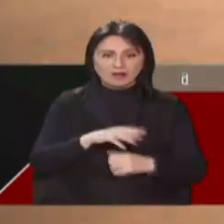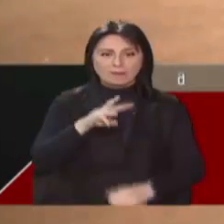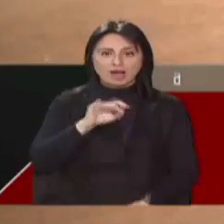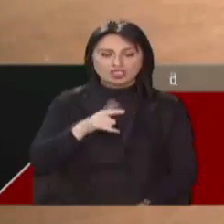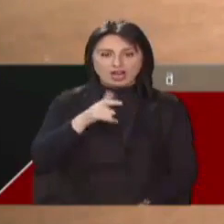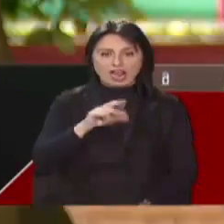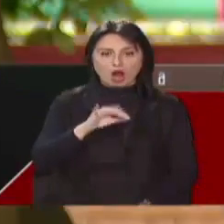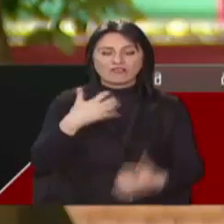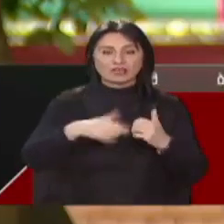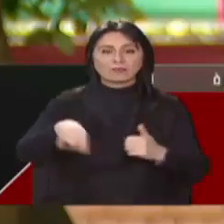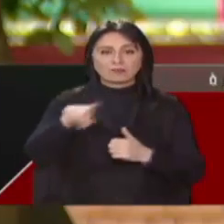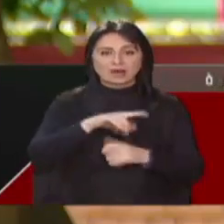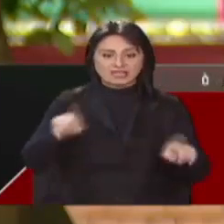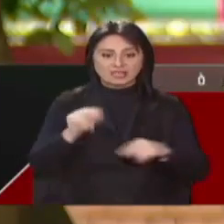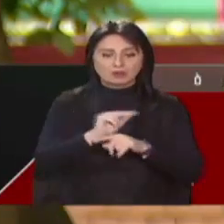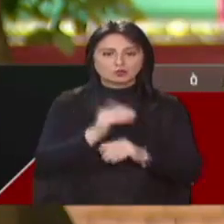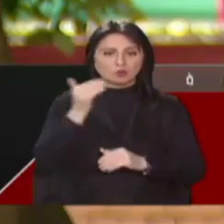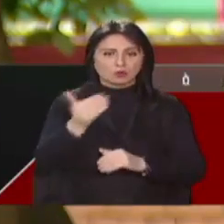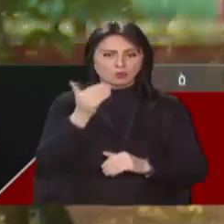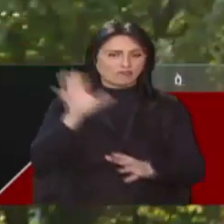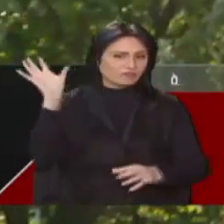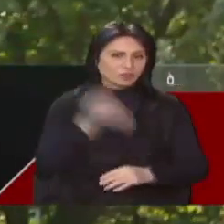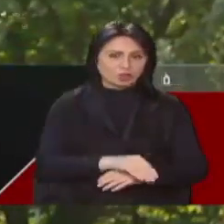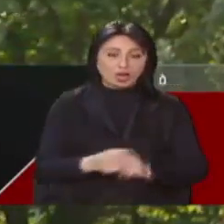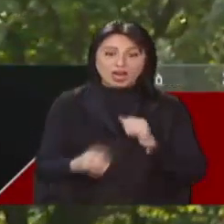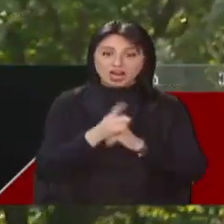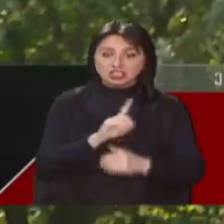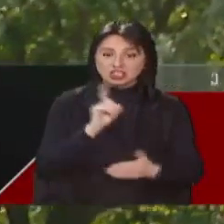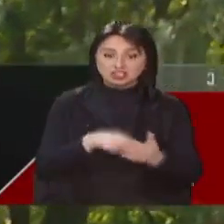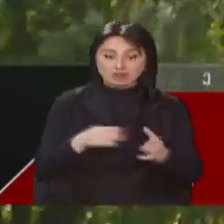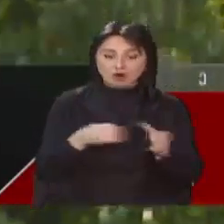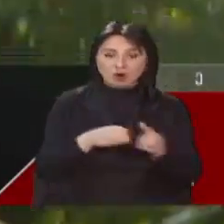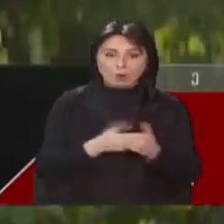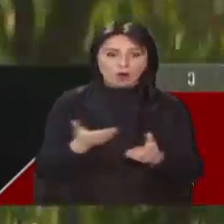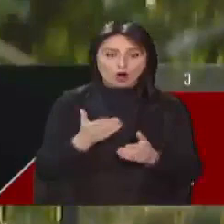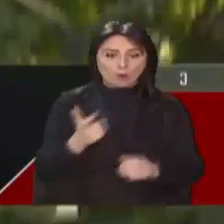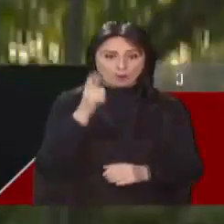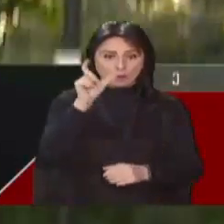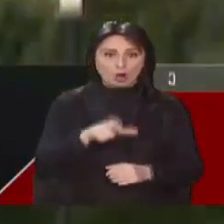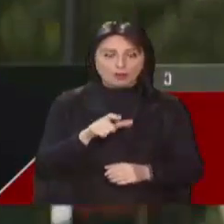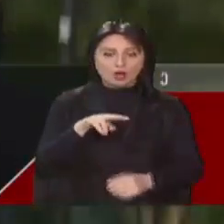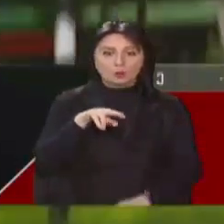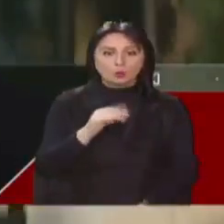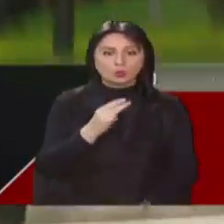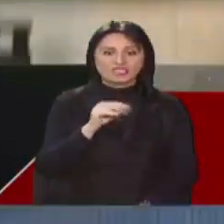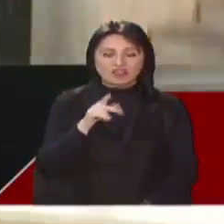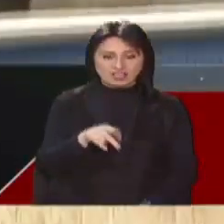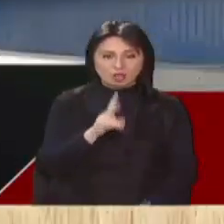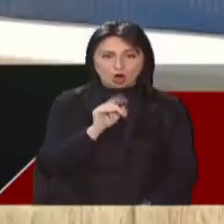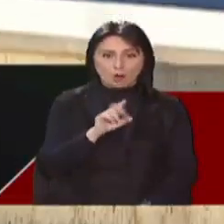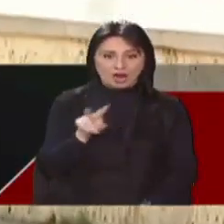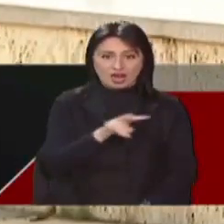მარშალ გელოვანის სკვერის სარეაბილიტაციო სამუშაოებიც. Გაჩნდა შეკითხვა კომპანიამ, რომლის მფლობელებიც ლაშა ფურცხვანიძე და